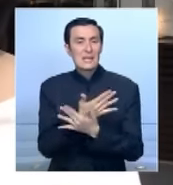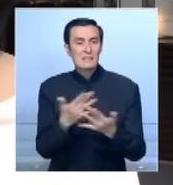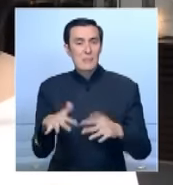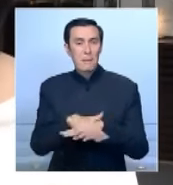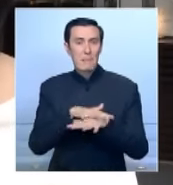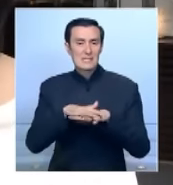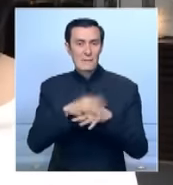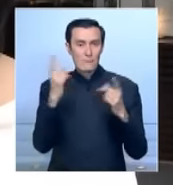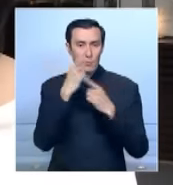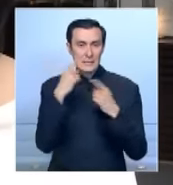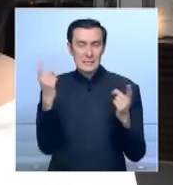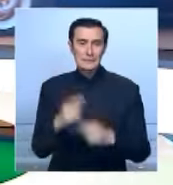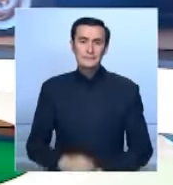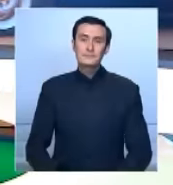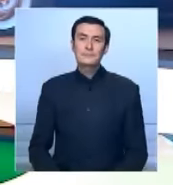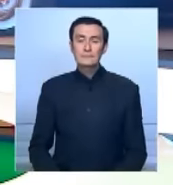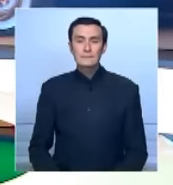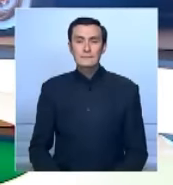информации.